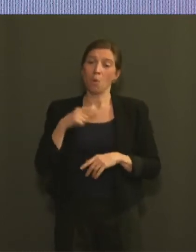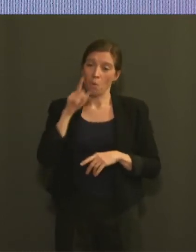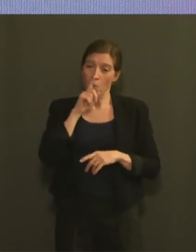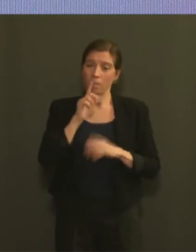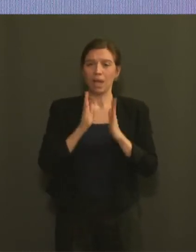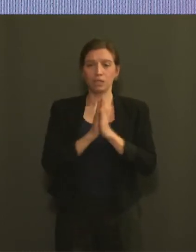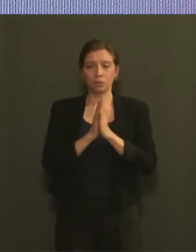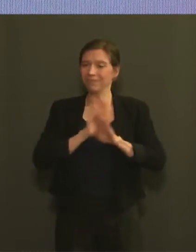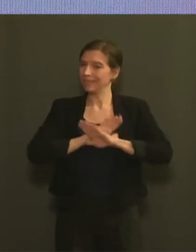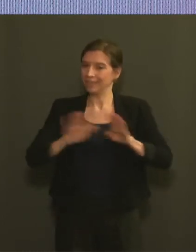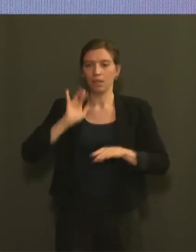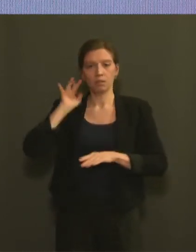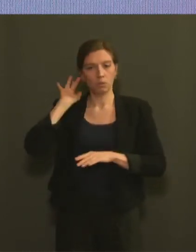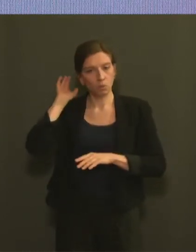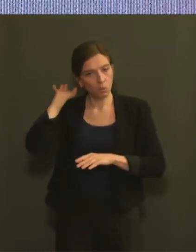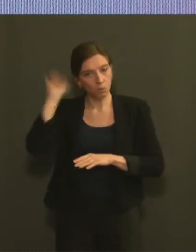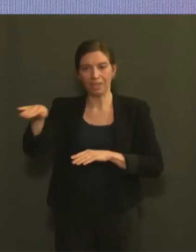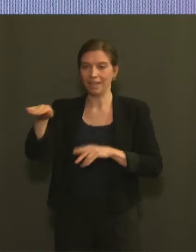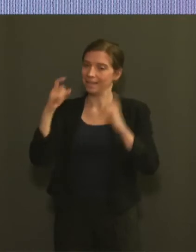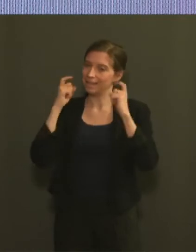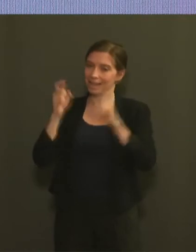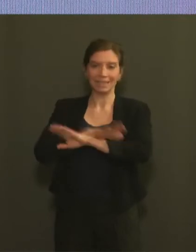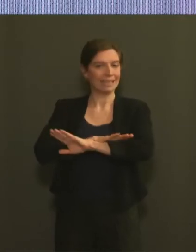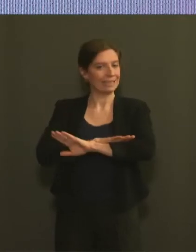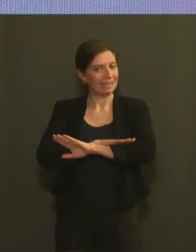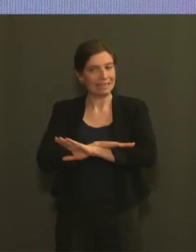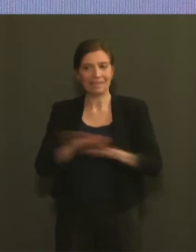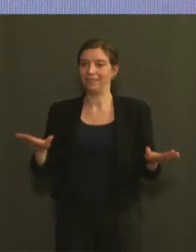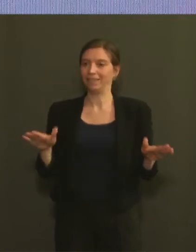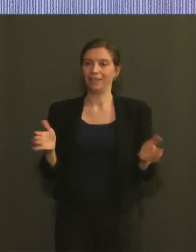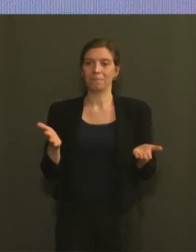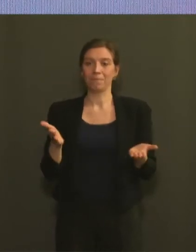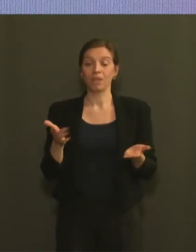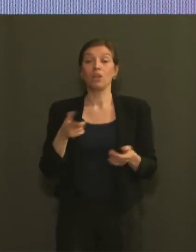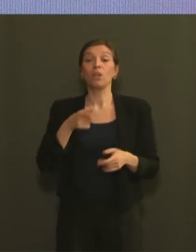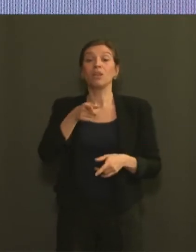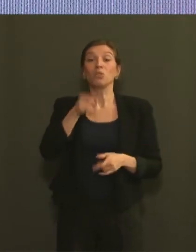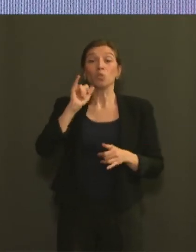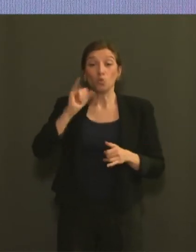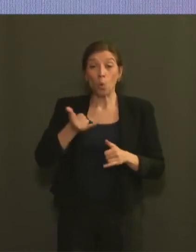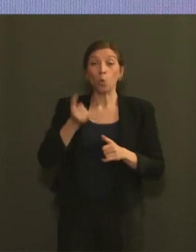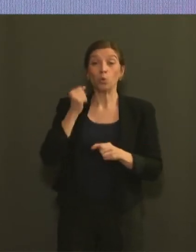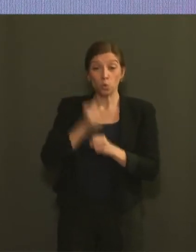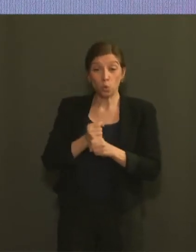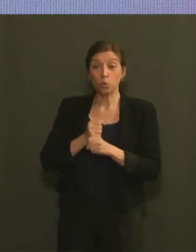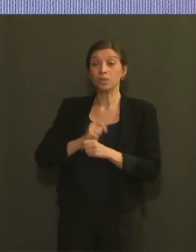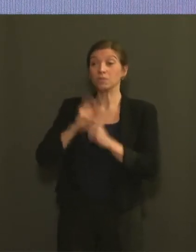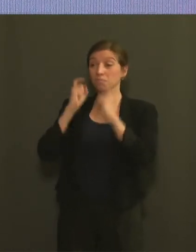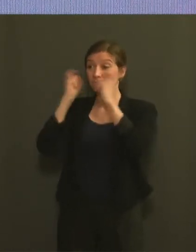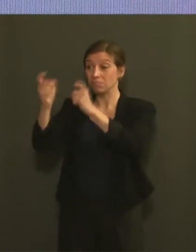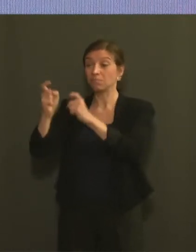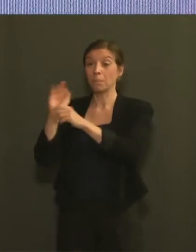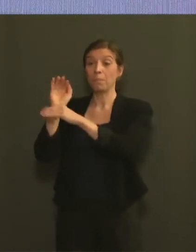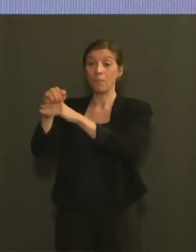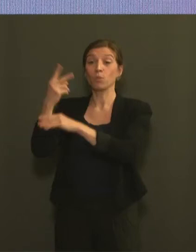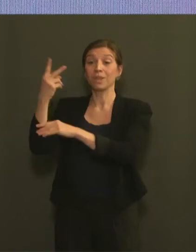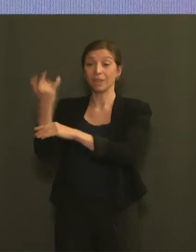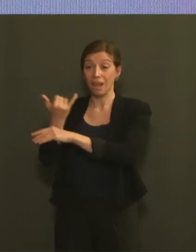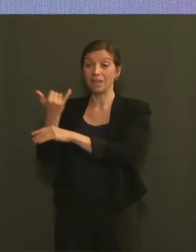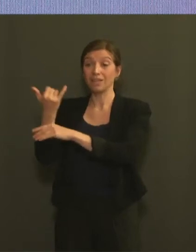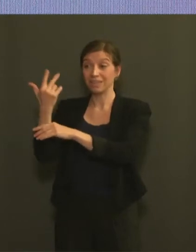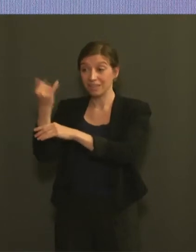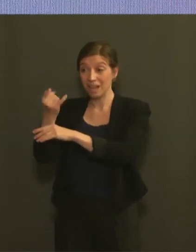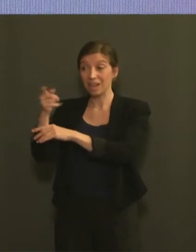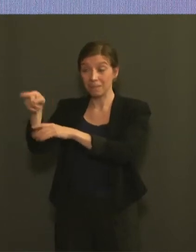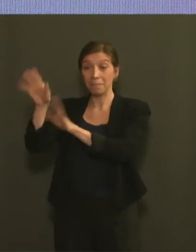carol d'antoine du tout rires tu n'en voulait fournir dans ce building in a row 2 zones de 15 euros 10 dans une